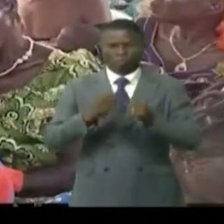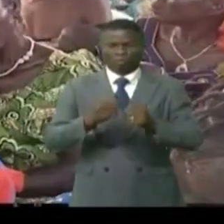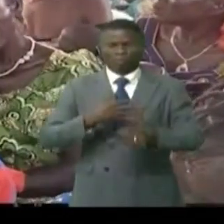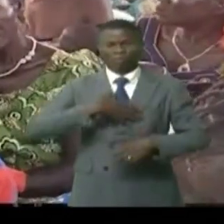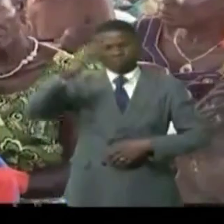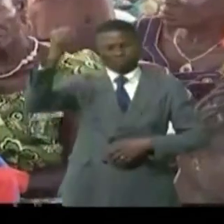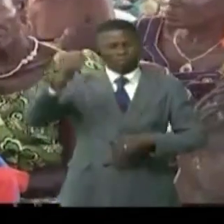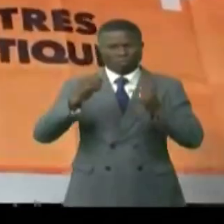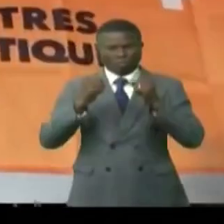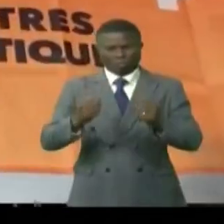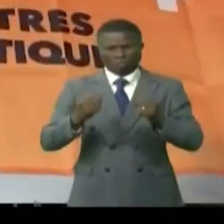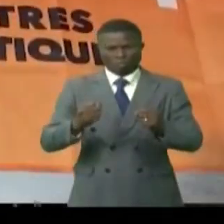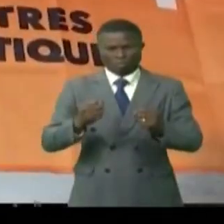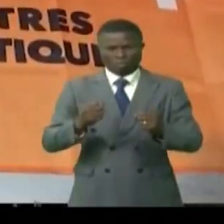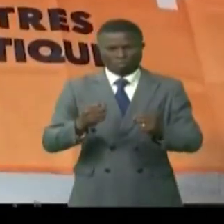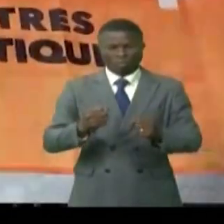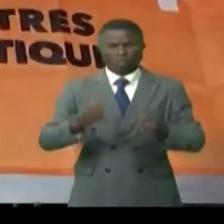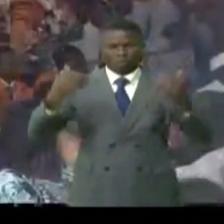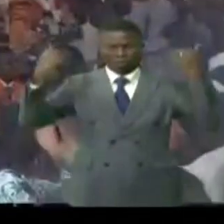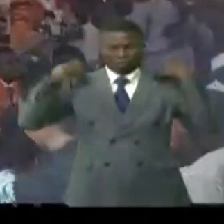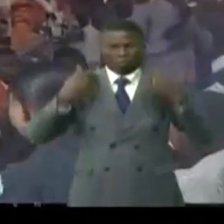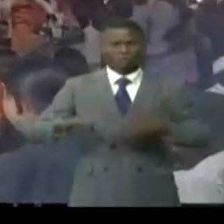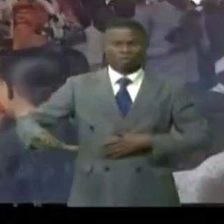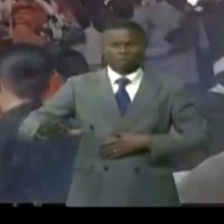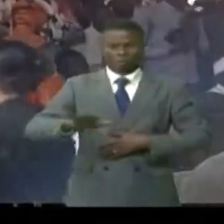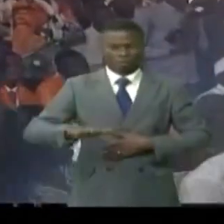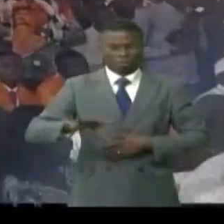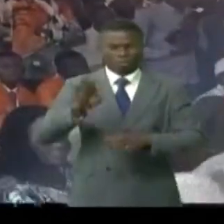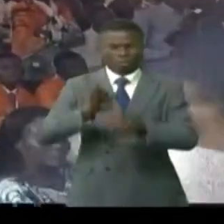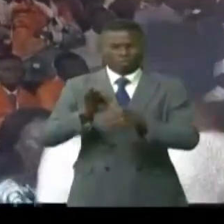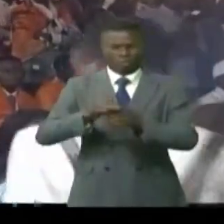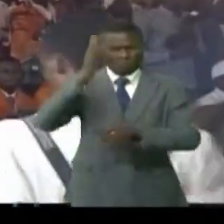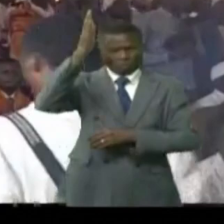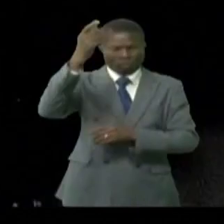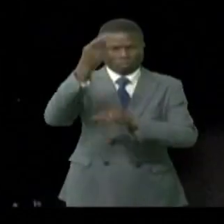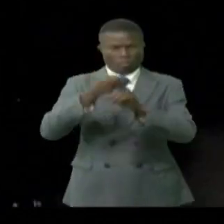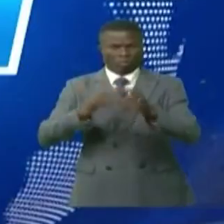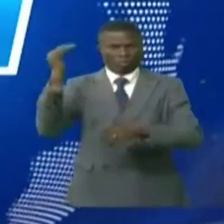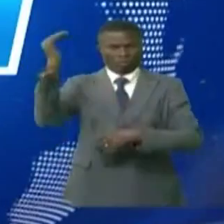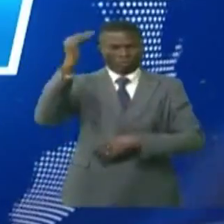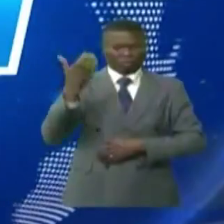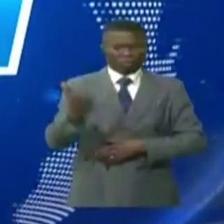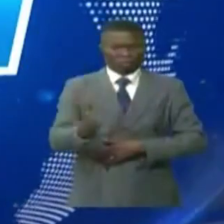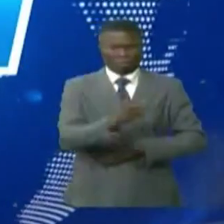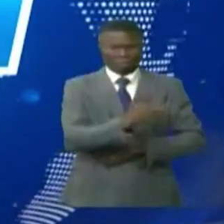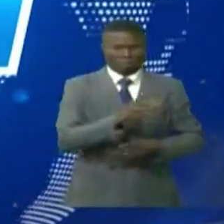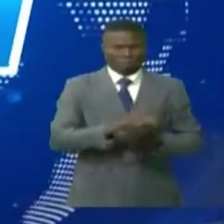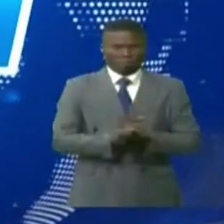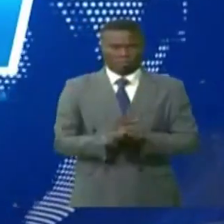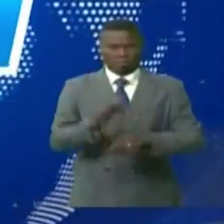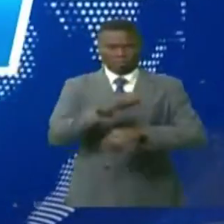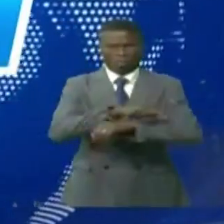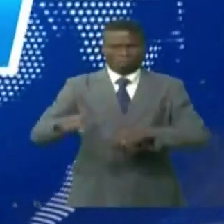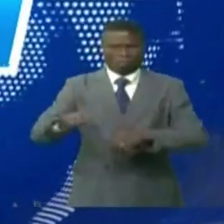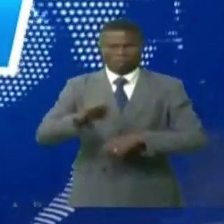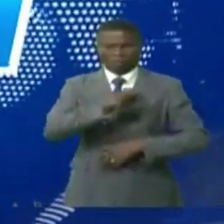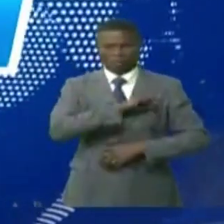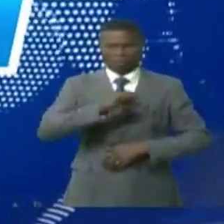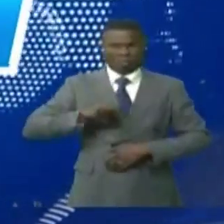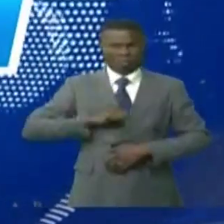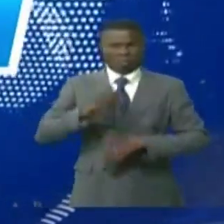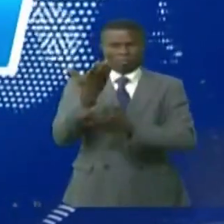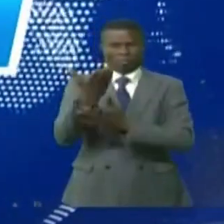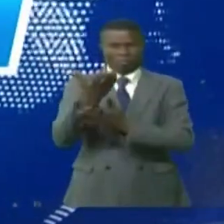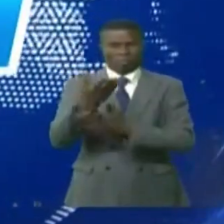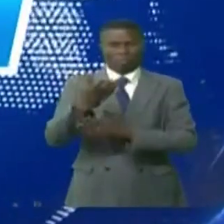victoire écrasante du garant de la nation aux échéances à venir. Le bureau du Sénat invite